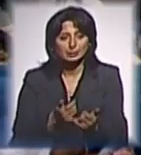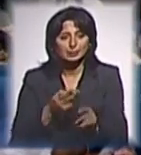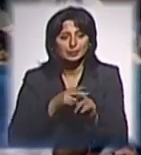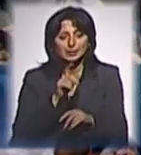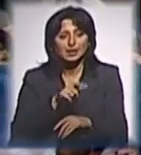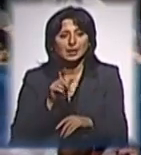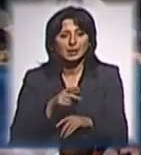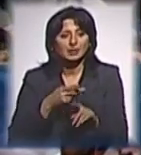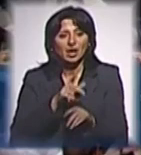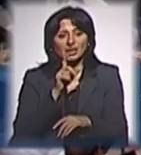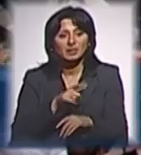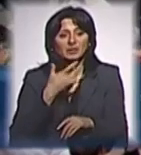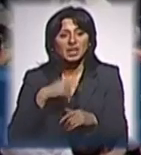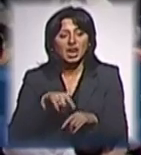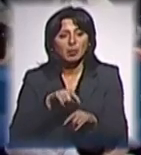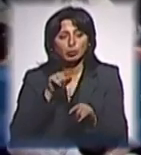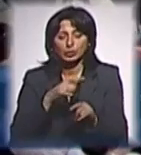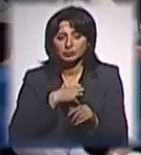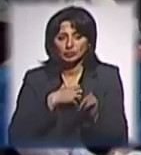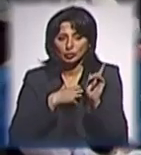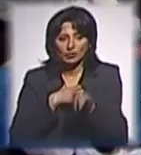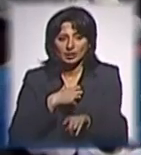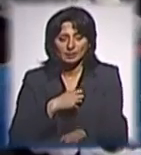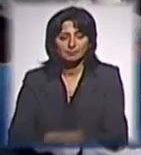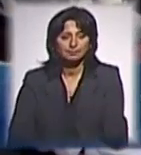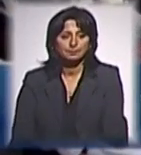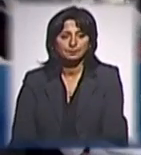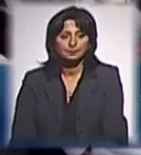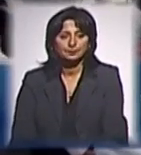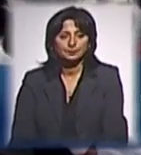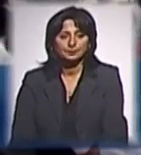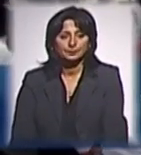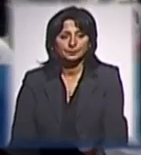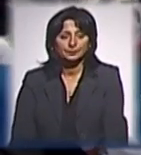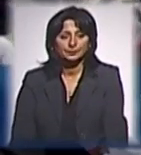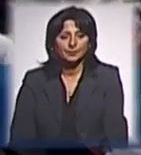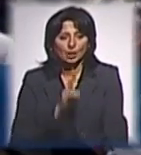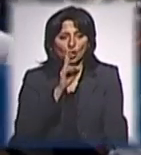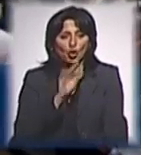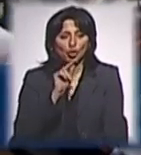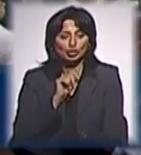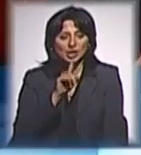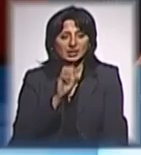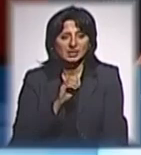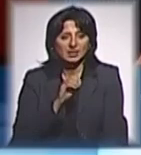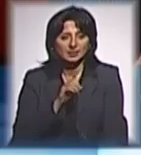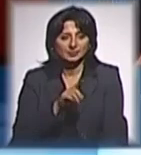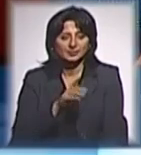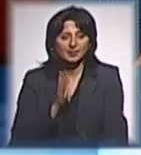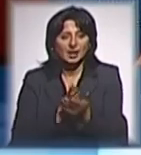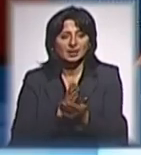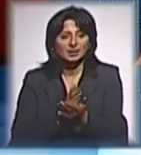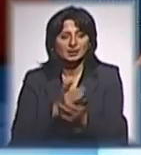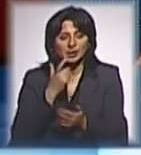აი ეს ადამიანი, ამ ადამიანის საკრებულოში ყოფნა ძალიან მნიშვნელოვანი იქნება. ბატონი მირზა კოჩაძე, ბატონი მემზარ კოჩაძე,